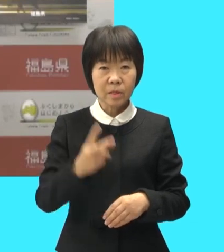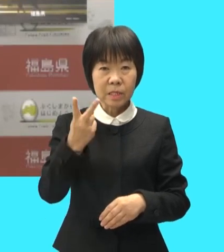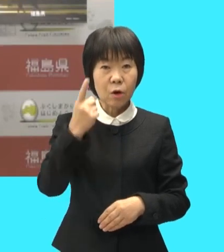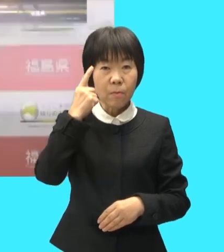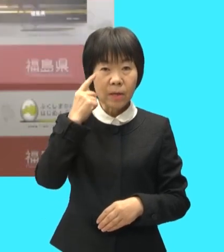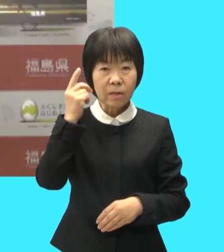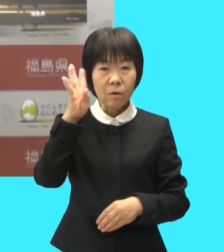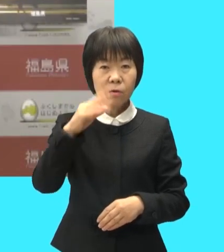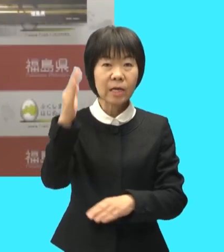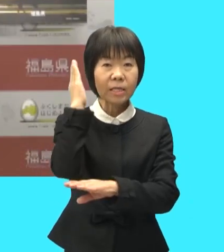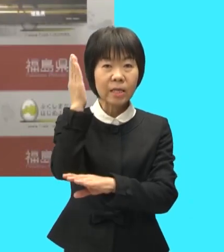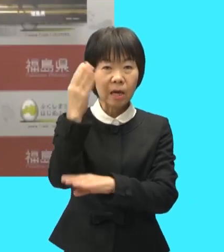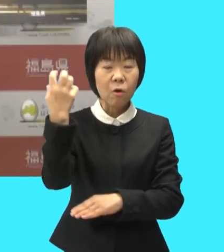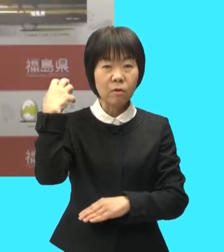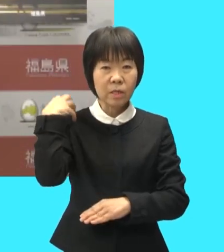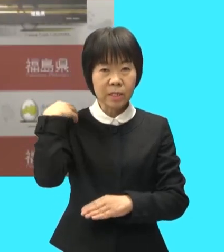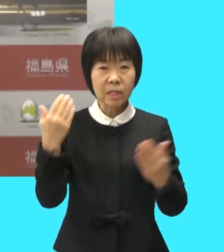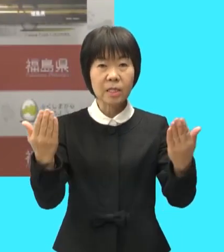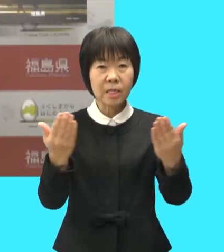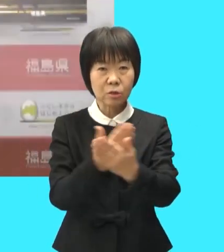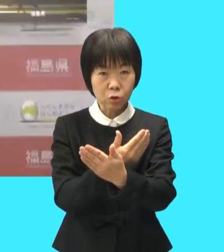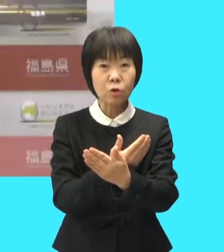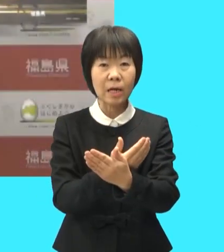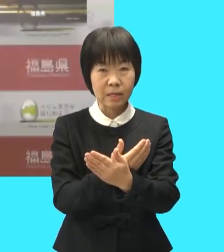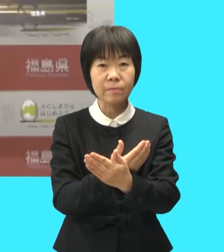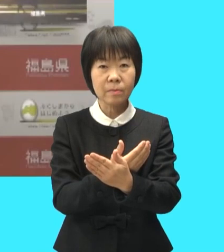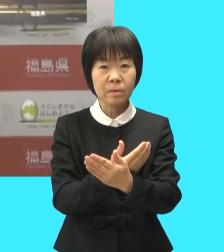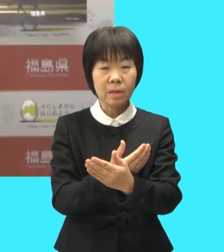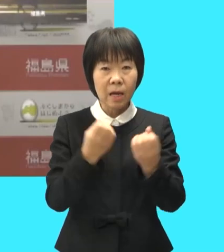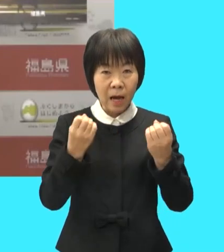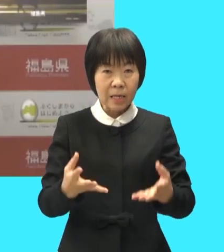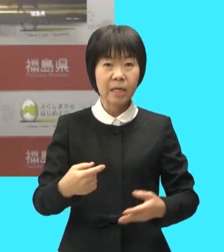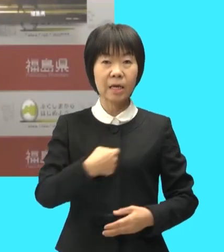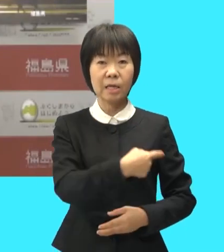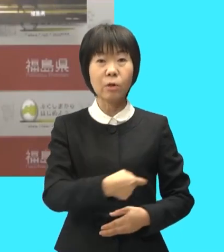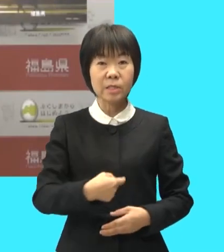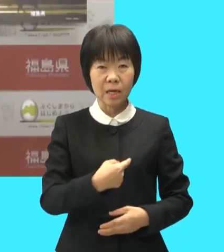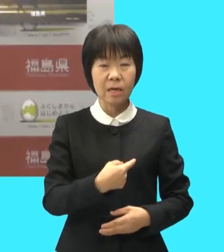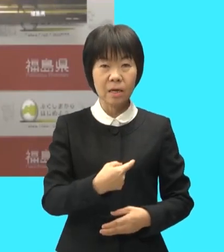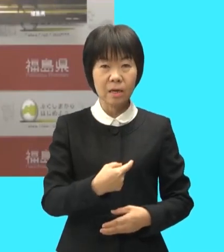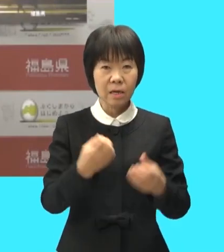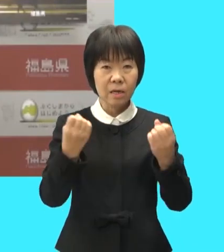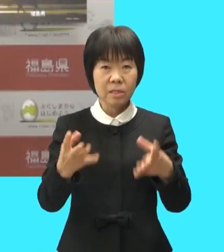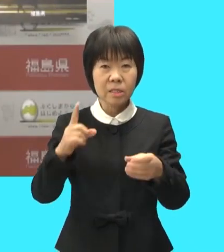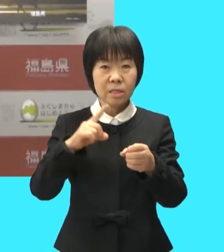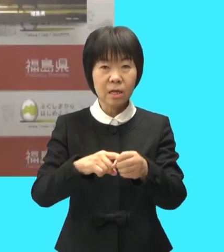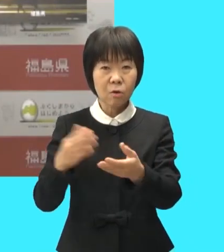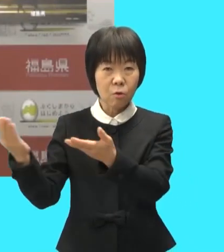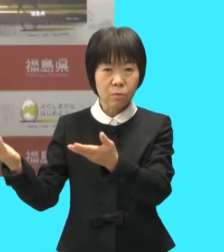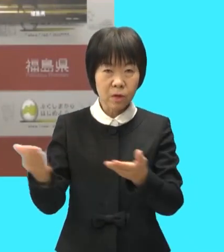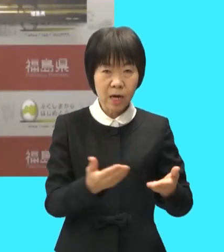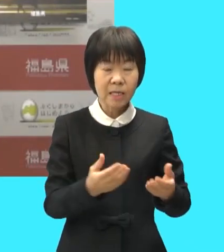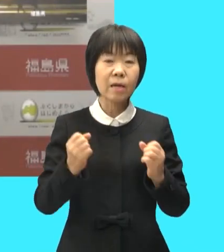目の県政を担わせていただくこととなり、新たな気持ちで新年を迎